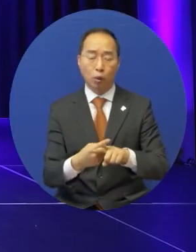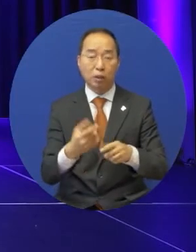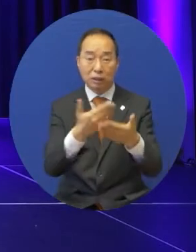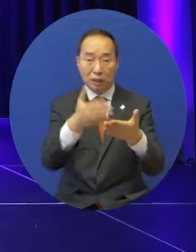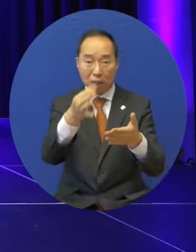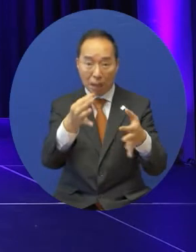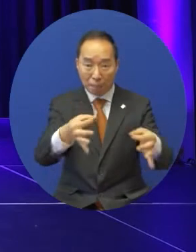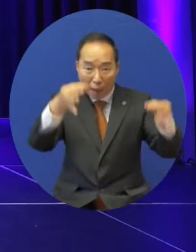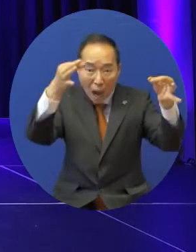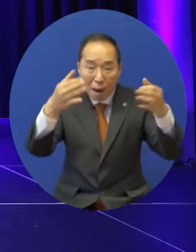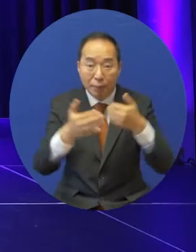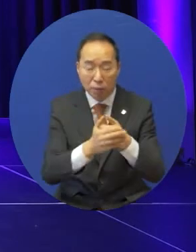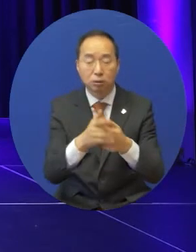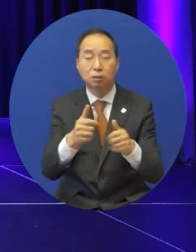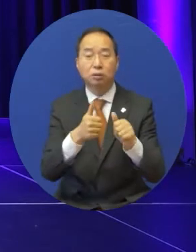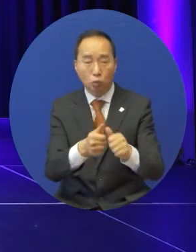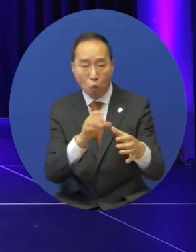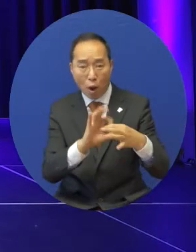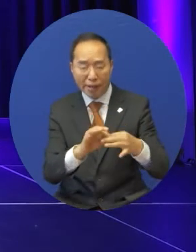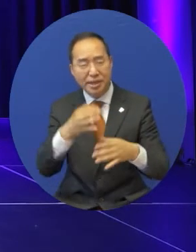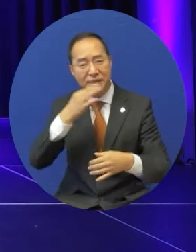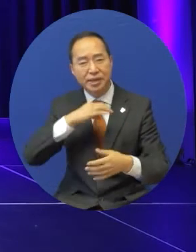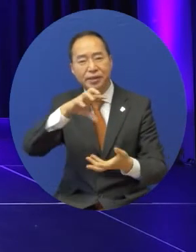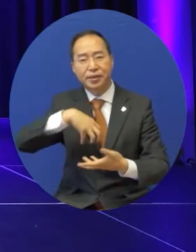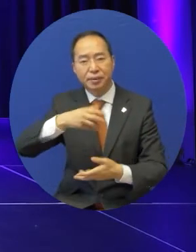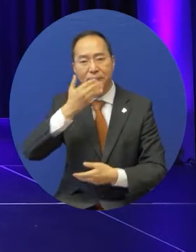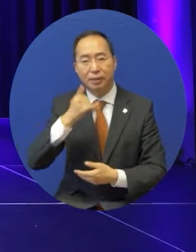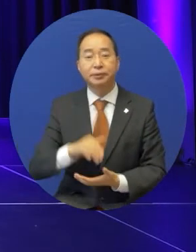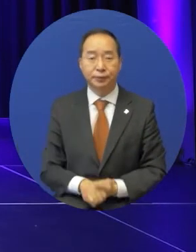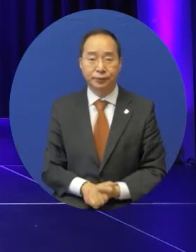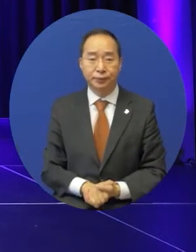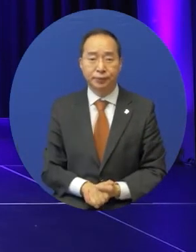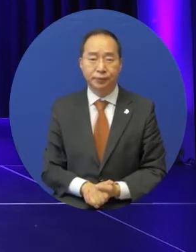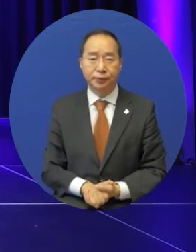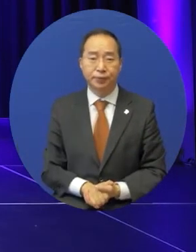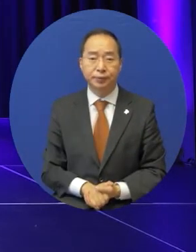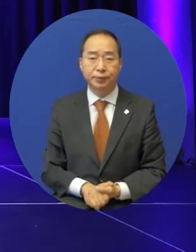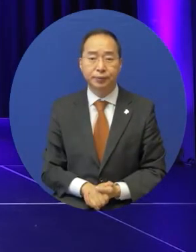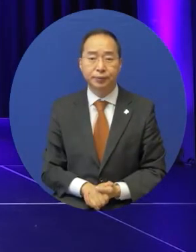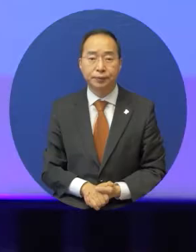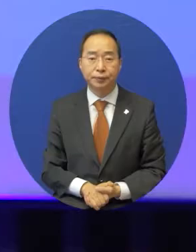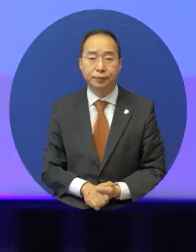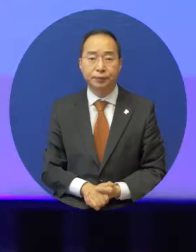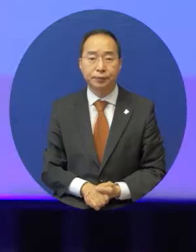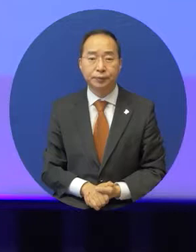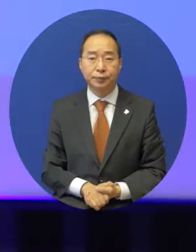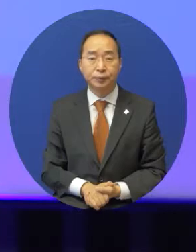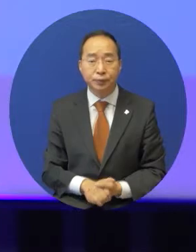값이 올라가면 그 지분만큼 이익을 받을 수 있는 세상이 오는 거죠.